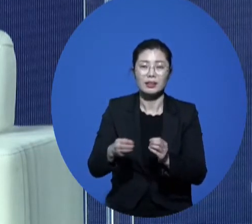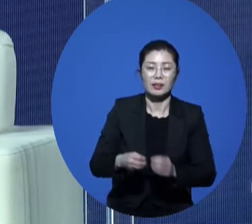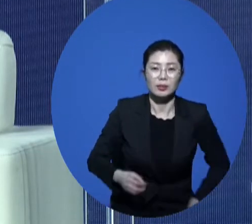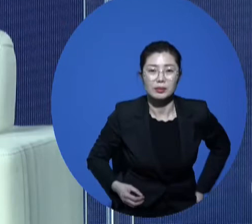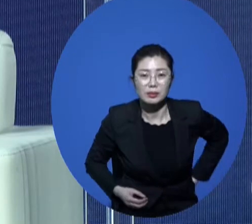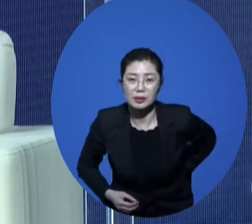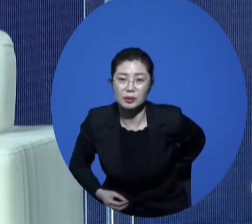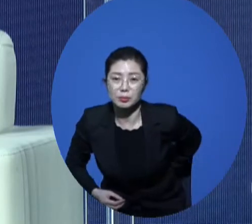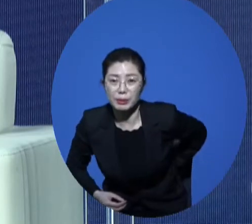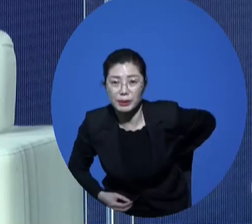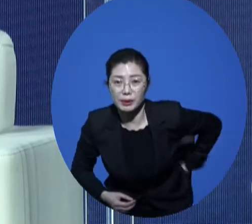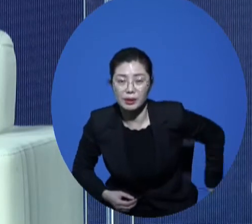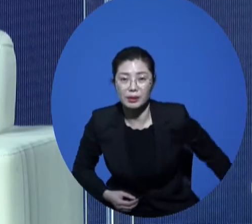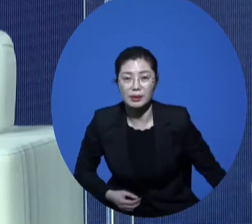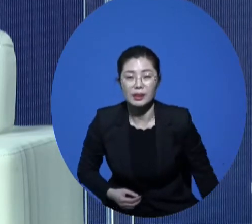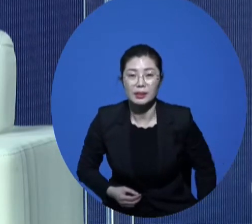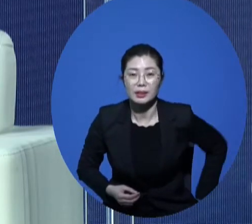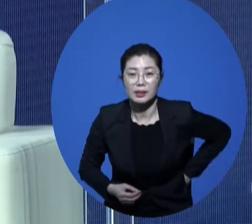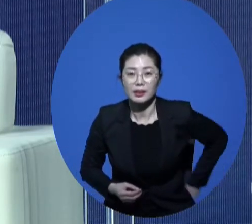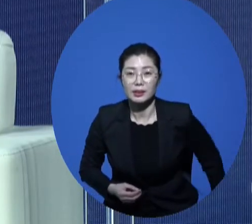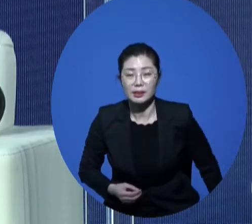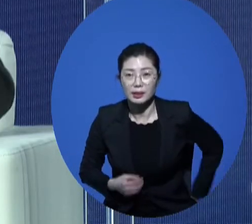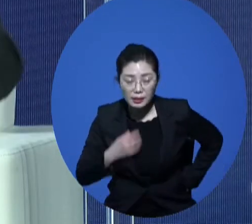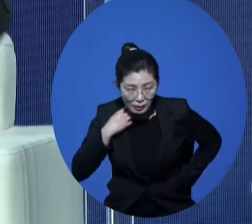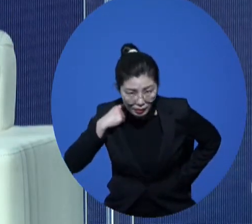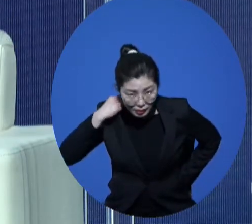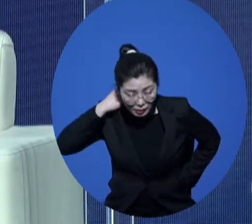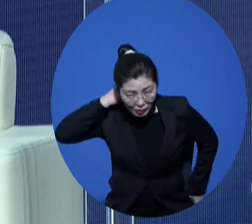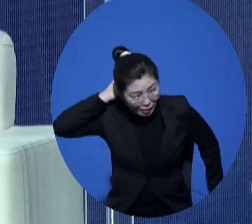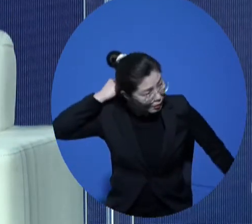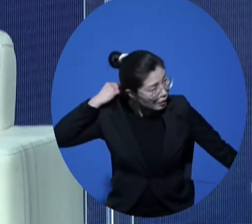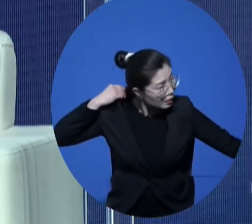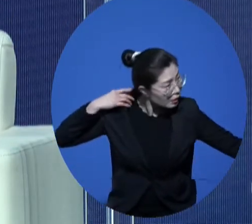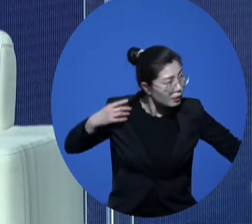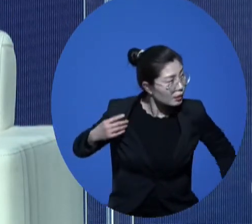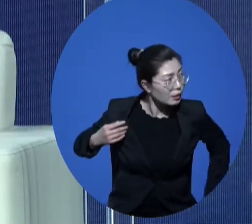많이 진행되었다라는 것과 그리고